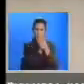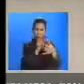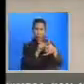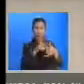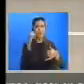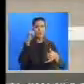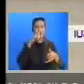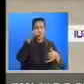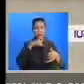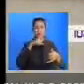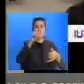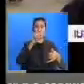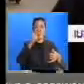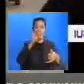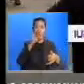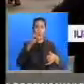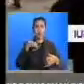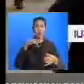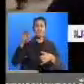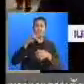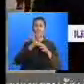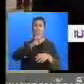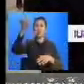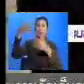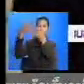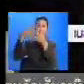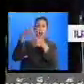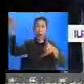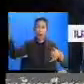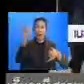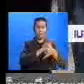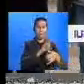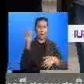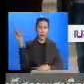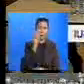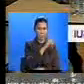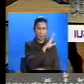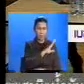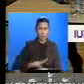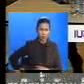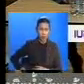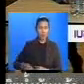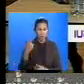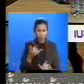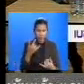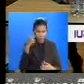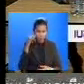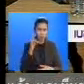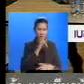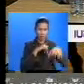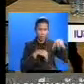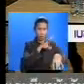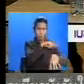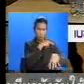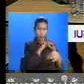ทางกลับมาจากสหรัฐและเพิ่งแสดงอาการเมื่อวันจันทร์ที่ผ่านมาทำให้เขาต้องถูกส่งตัวไปกักบริเวณตรวจโรคที่โรงพยาบาลในกรุง